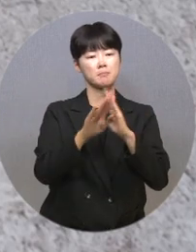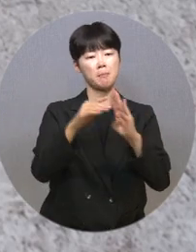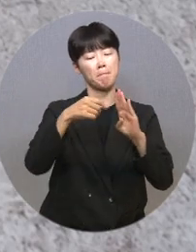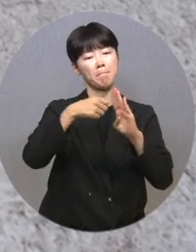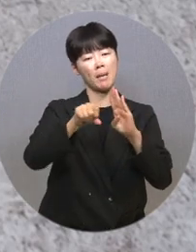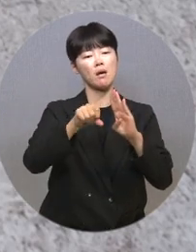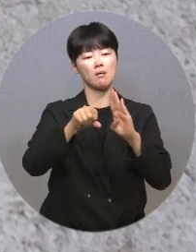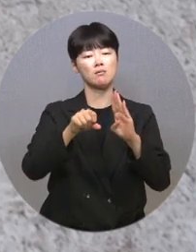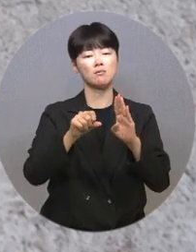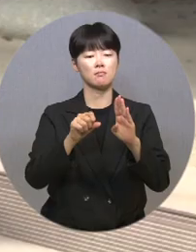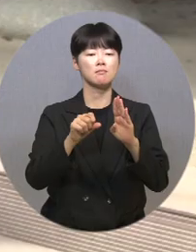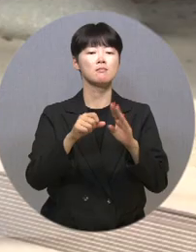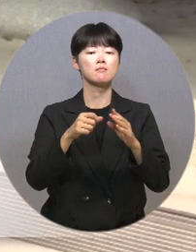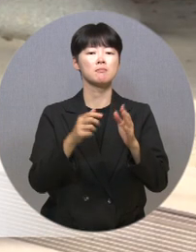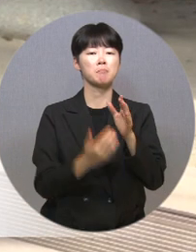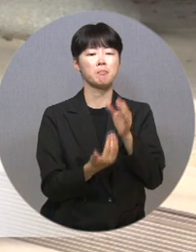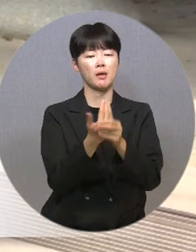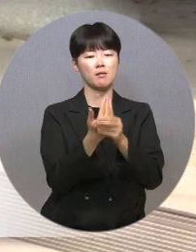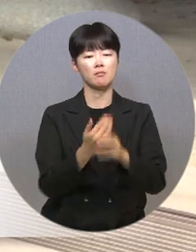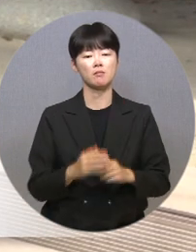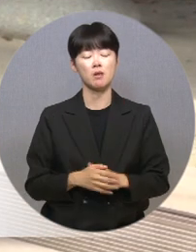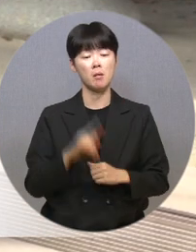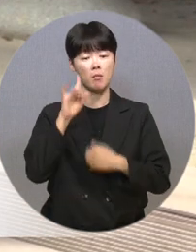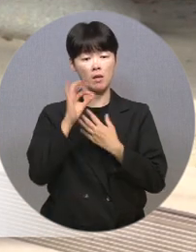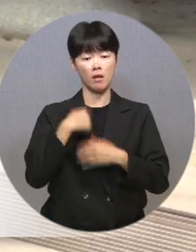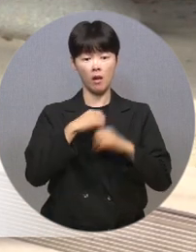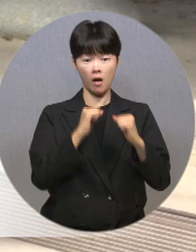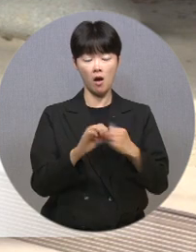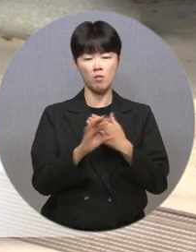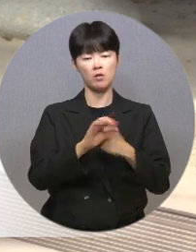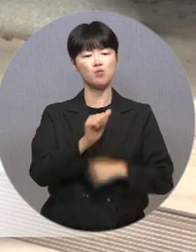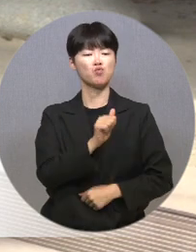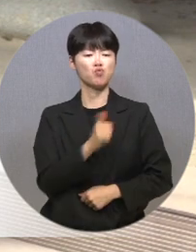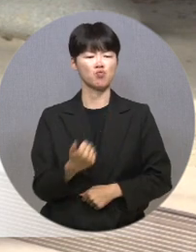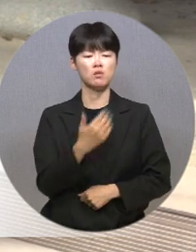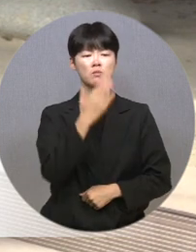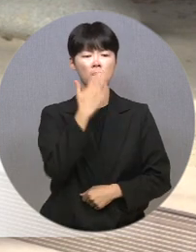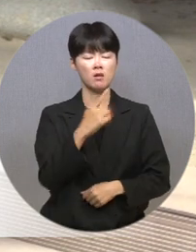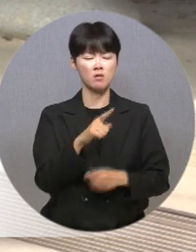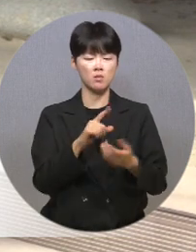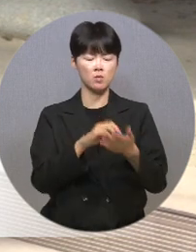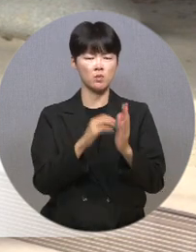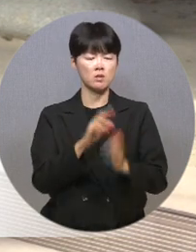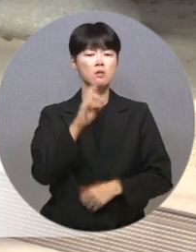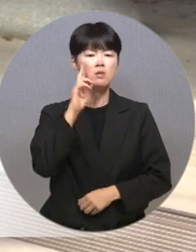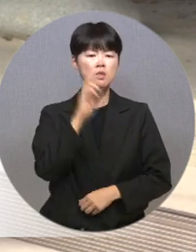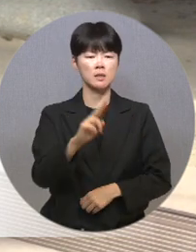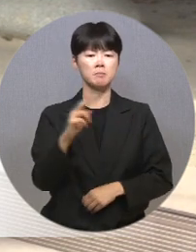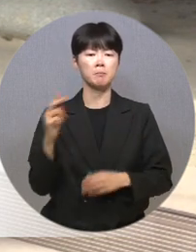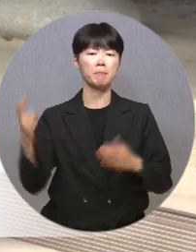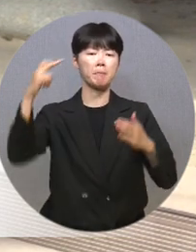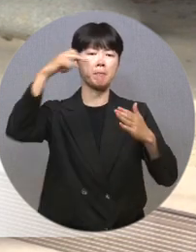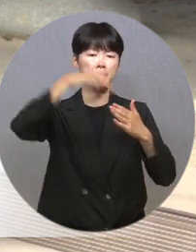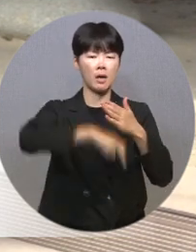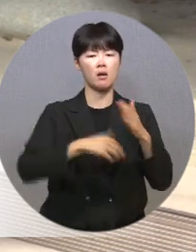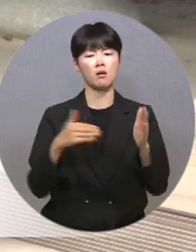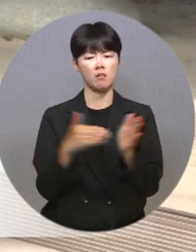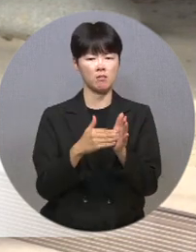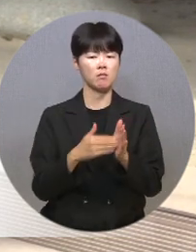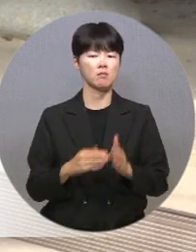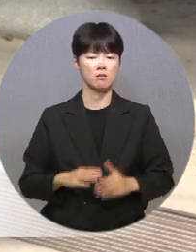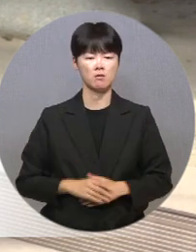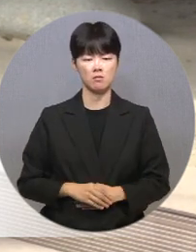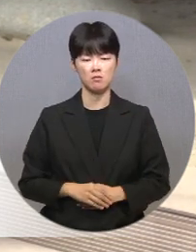사고가 발생했습니다. 그 자리에 있었으면 바로 사망할 수 있는 그런